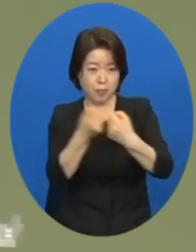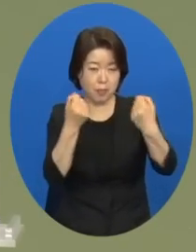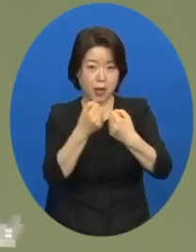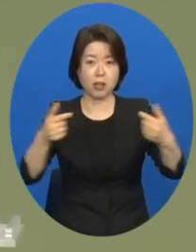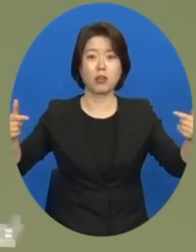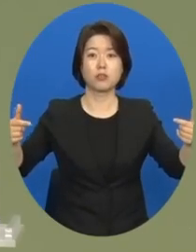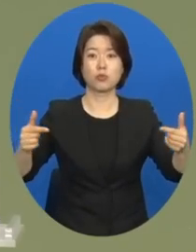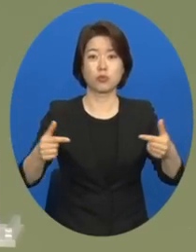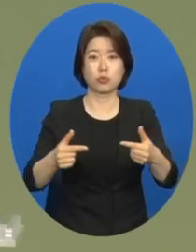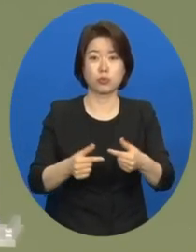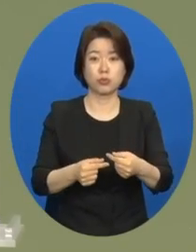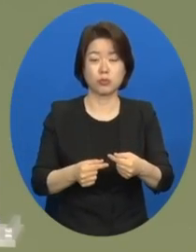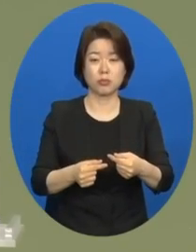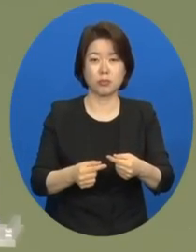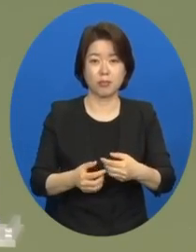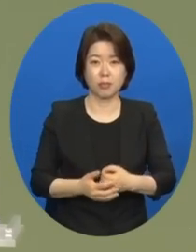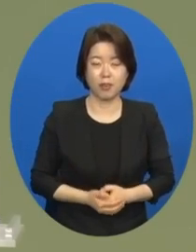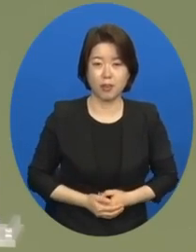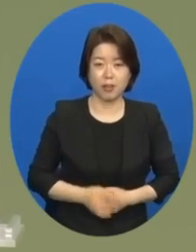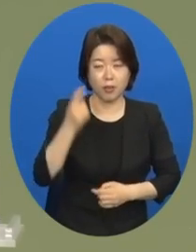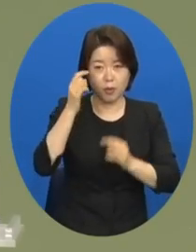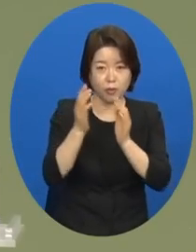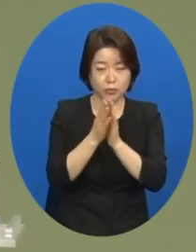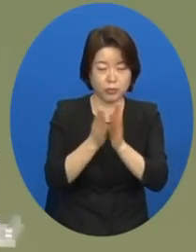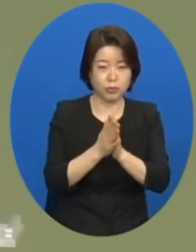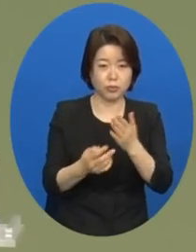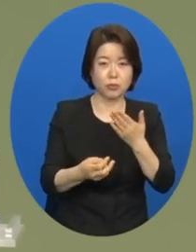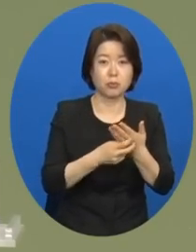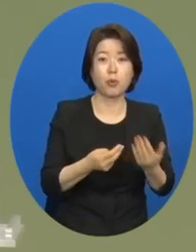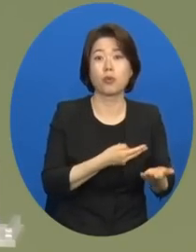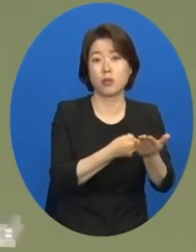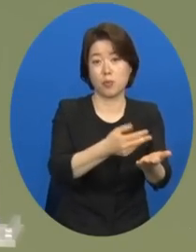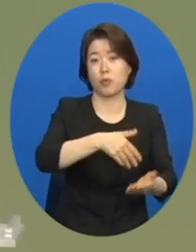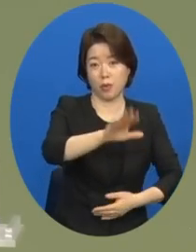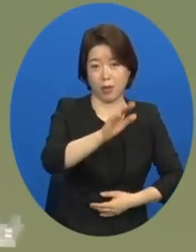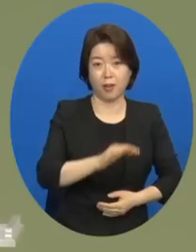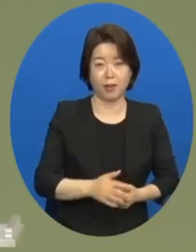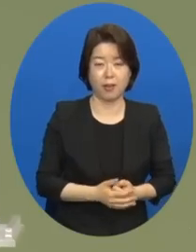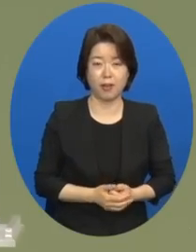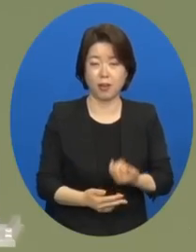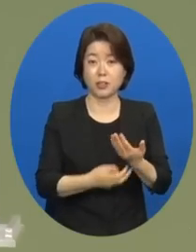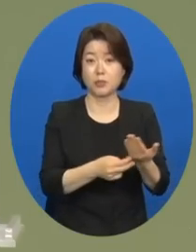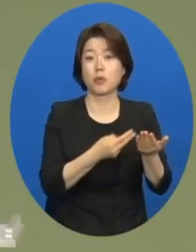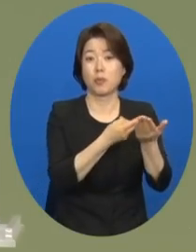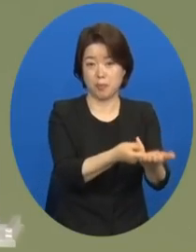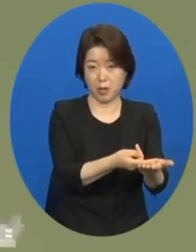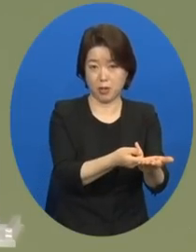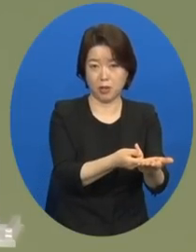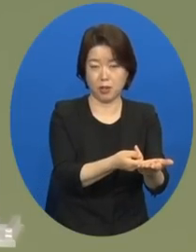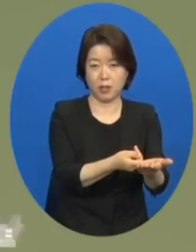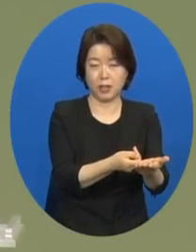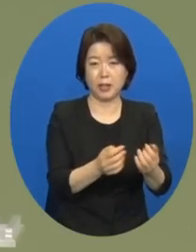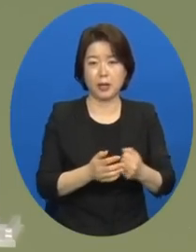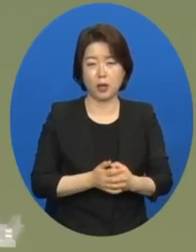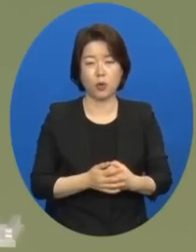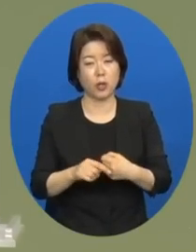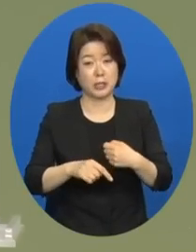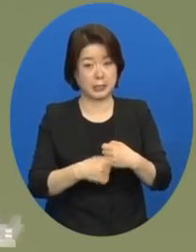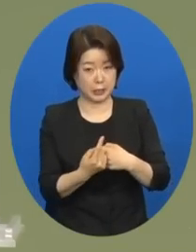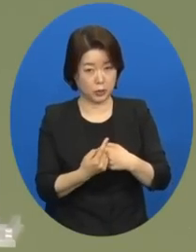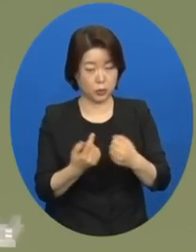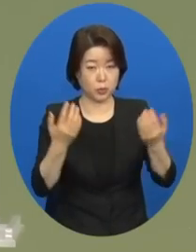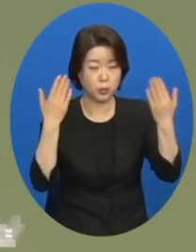줄었잖아요 그래서 이제 스스로 입원을 했어요 입원을 했는데 이분이 초등학생의